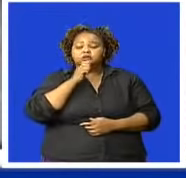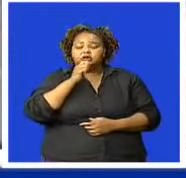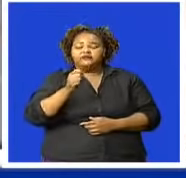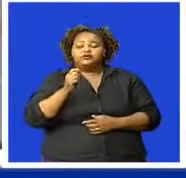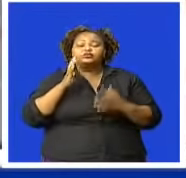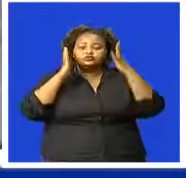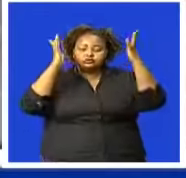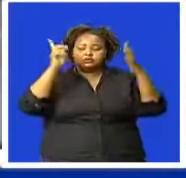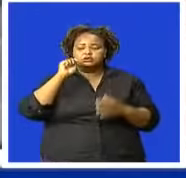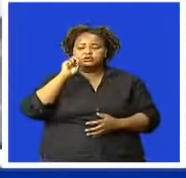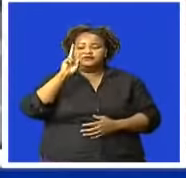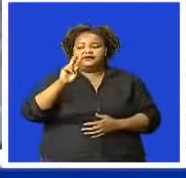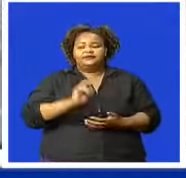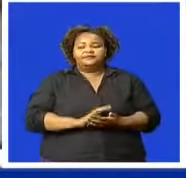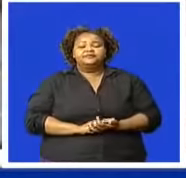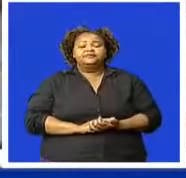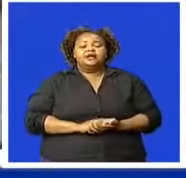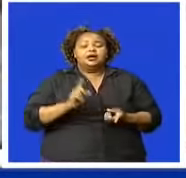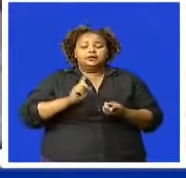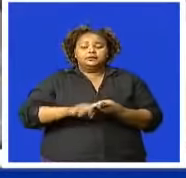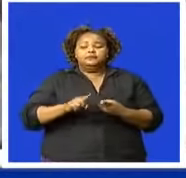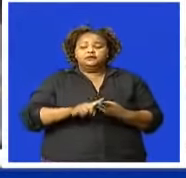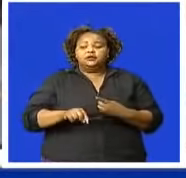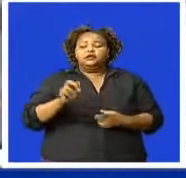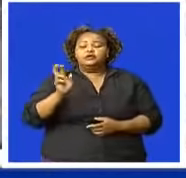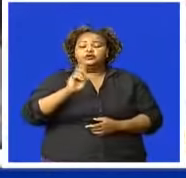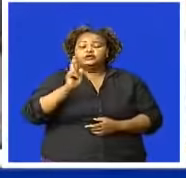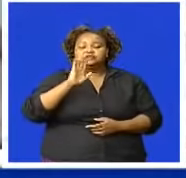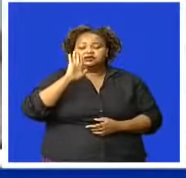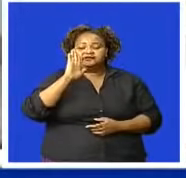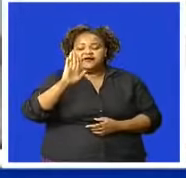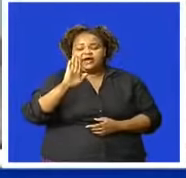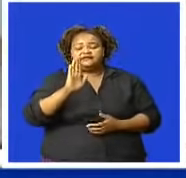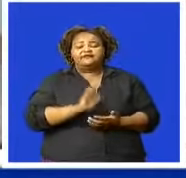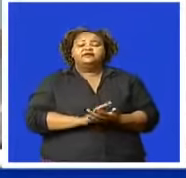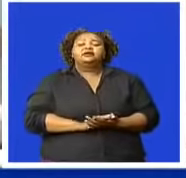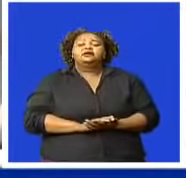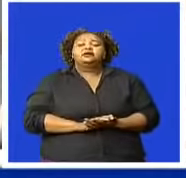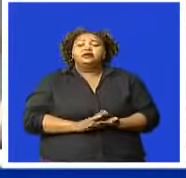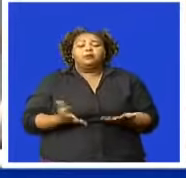Imidlalo yeRegion 5 ihlanganisa emave lasesifundzeni